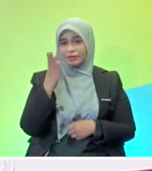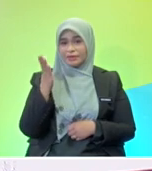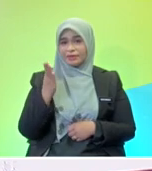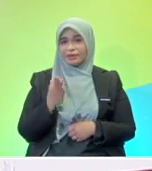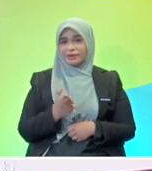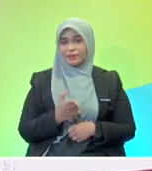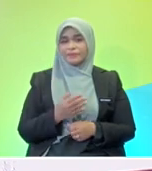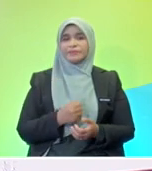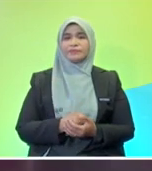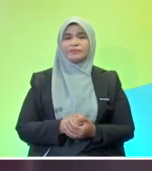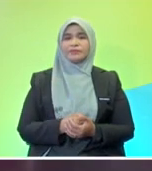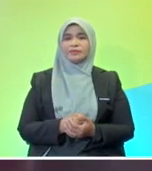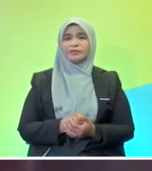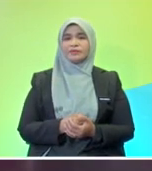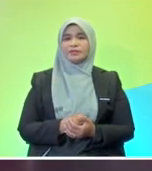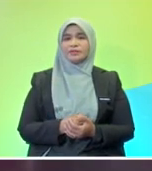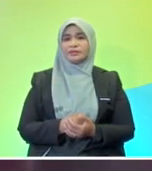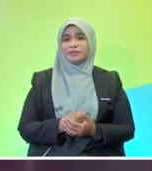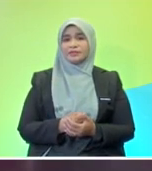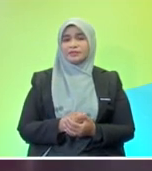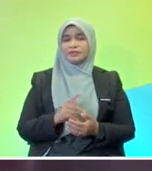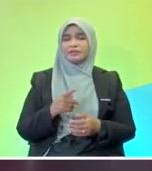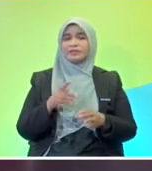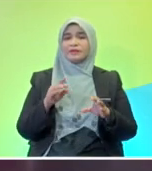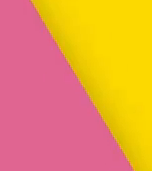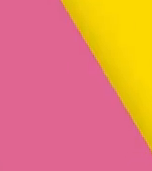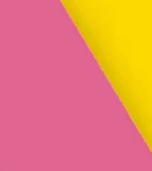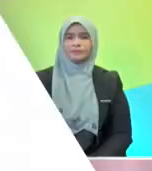Alright cikgu. Boneka cikgu jom siap dah ni. Kita buat sayap.